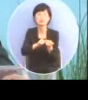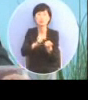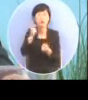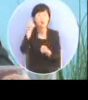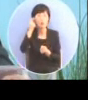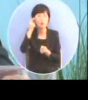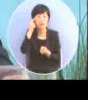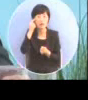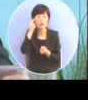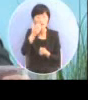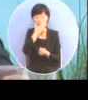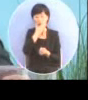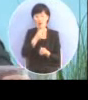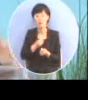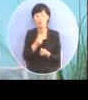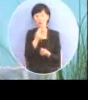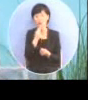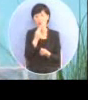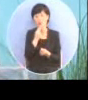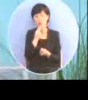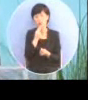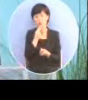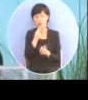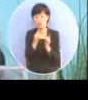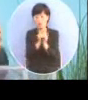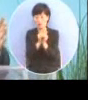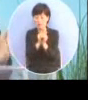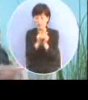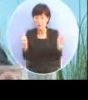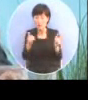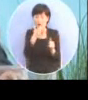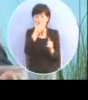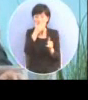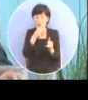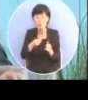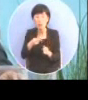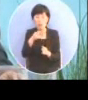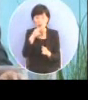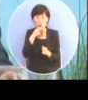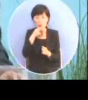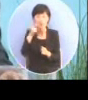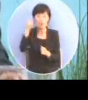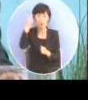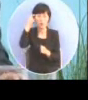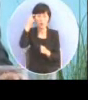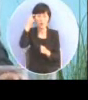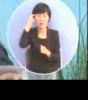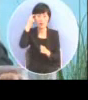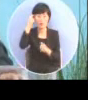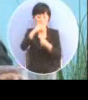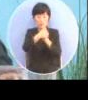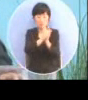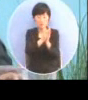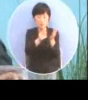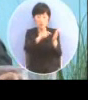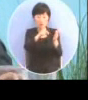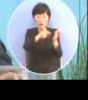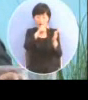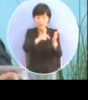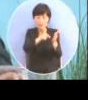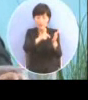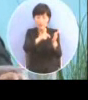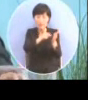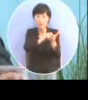말이지. Điều này chứng tỏ họ không hạnh phúc. 예, 왜 인간은 행복하지 않냐? Tại sao con người không có hạnh phúc nhỉ? 성경은 이렇게 말했어. Kinh thánh có nói như thế